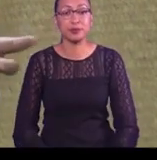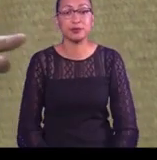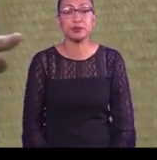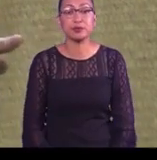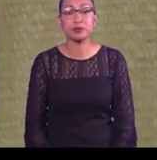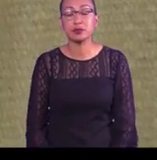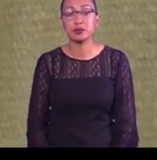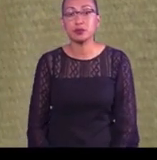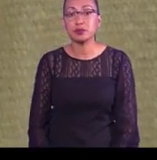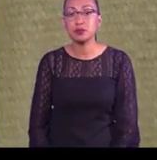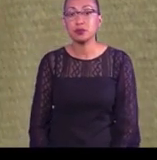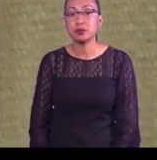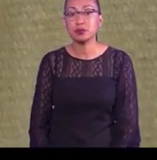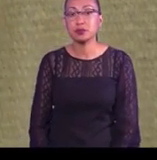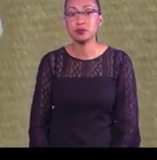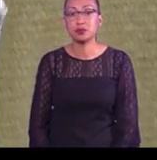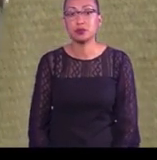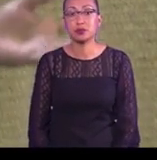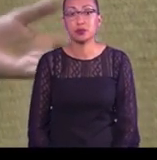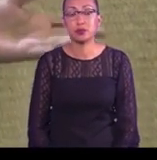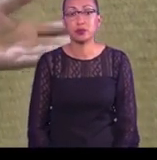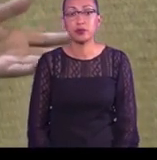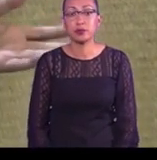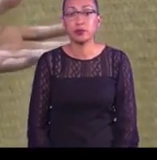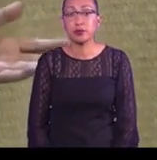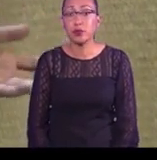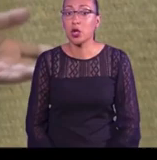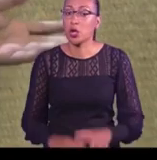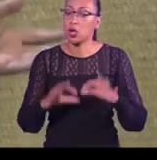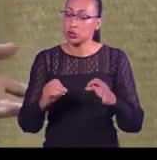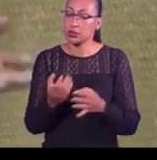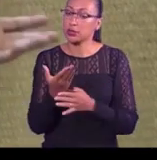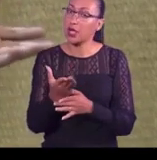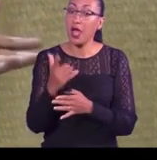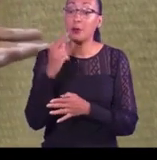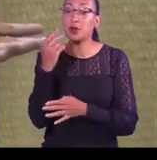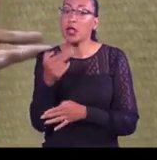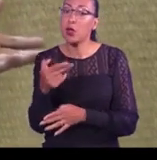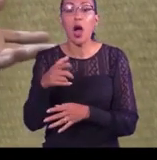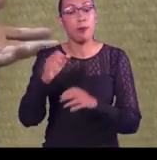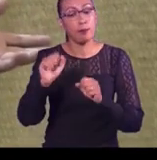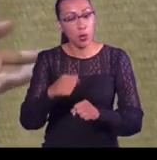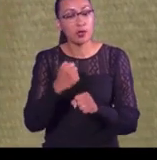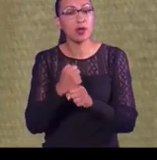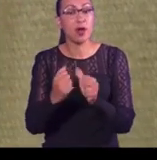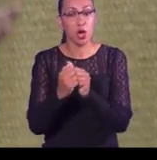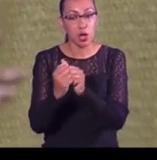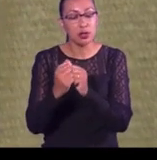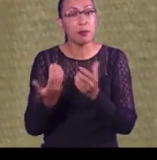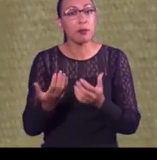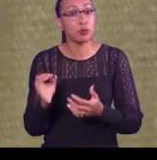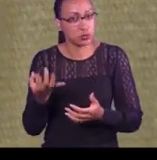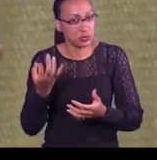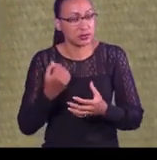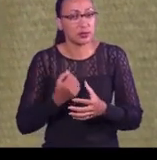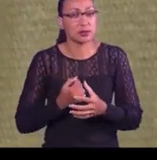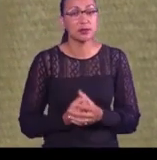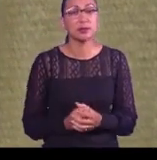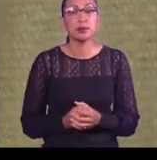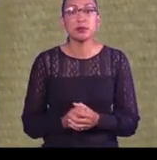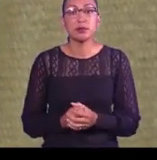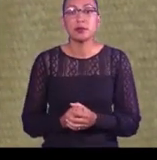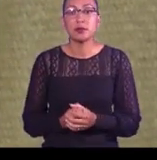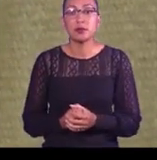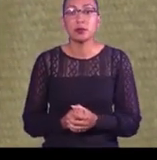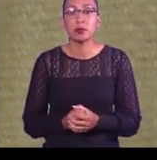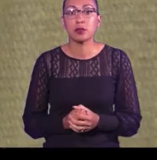Alors, et ça, franchement, chez un ado, eh bien là, nous allons travailler ensemble. Oui, nous allons travailler ensemble. Parce que je pense